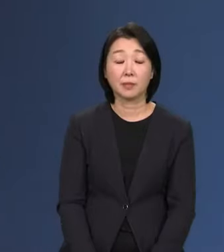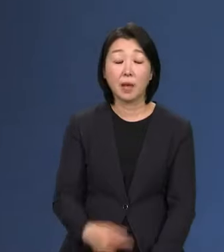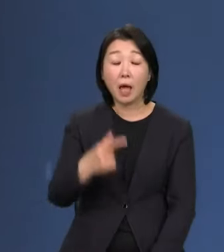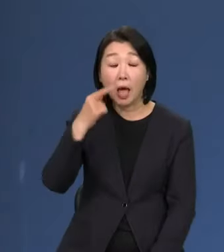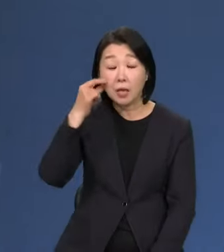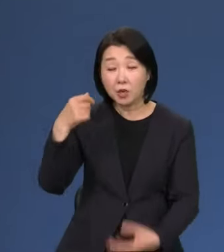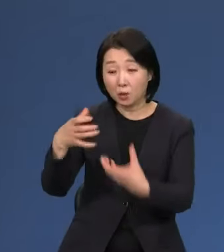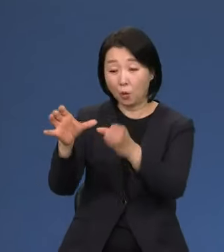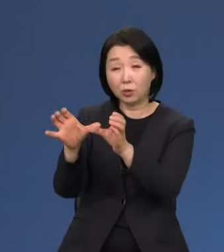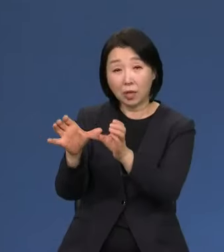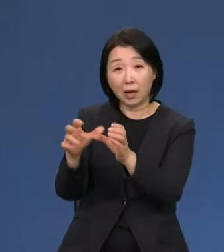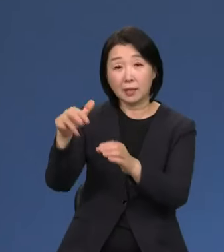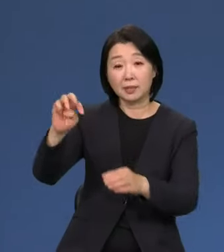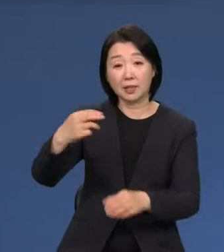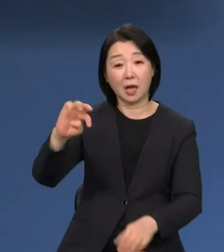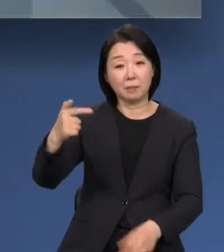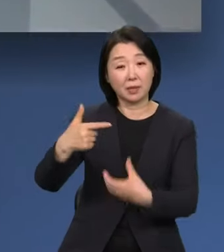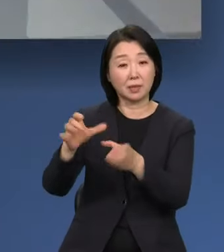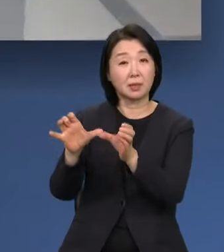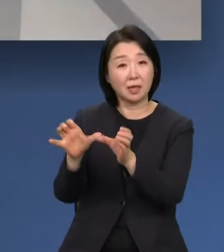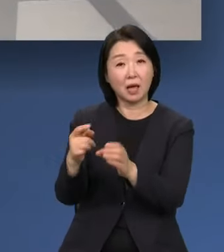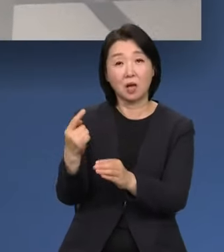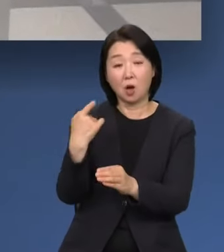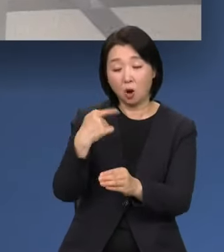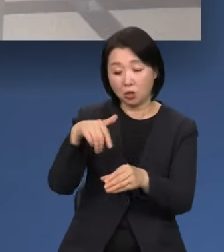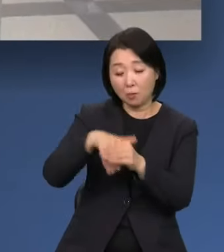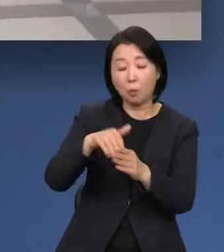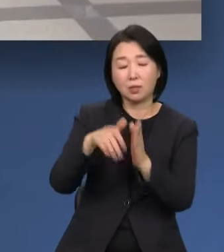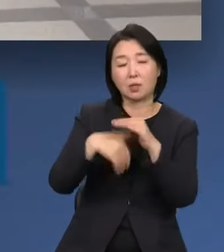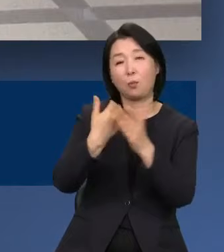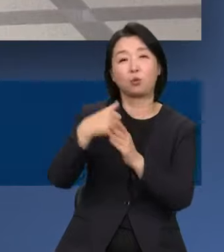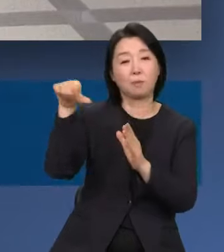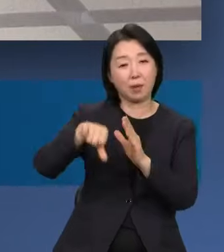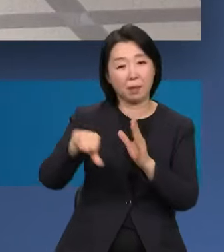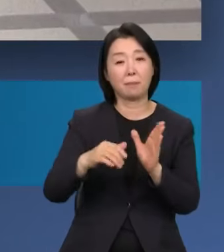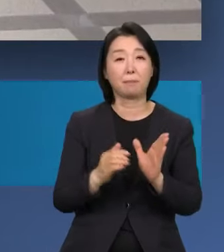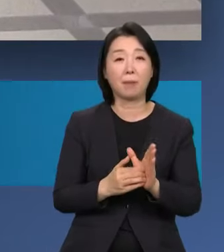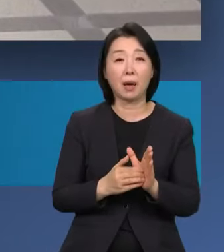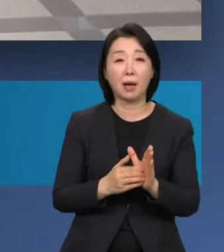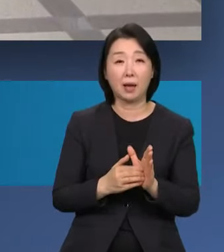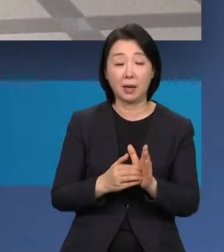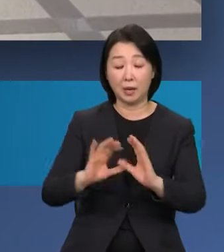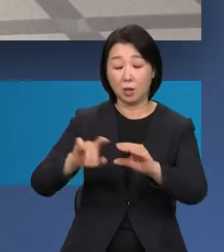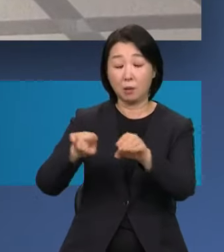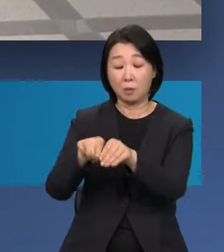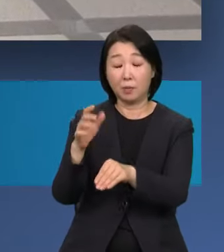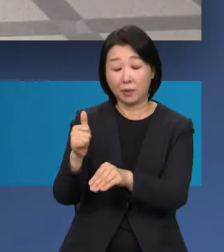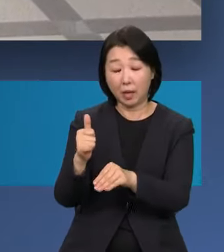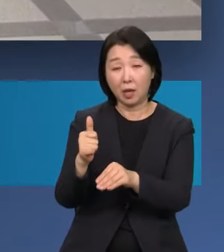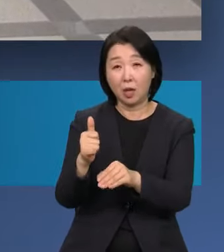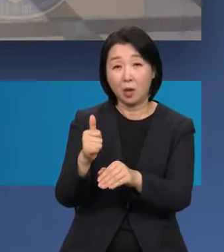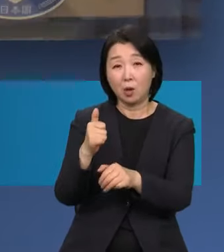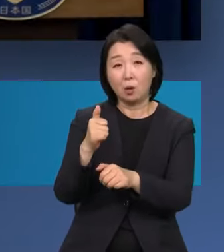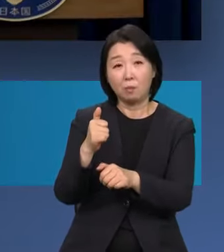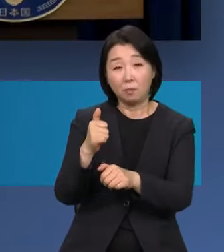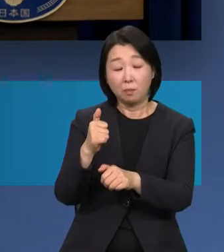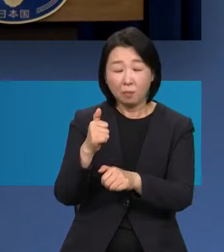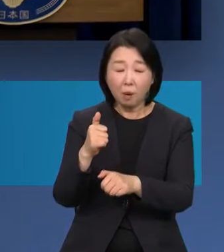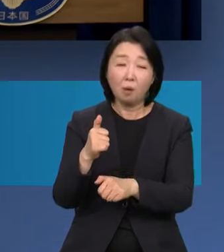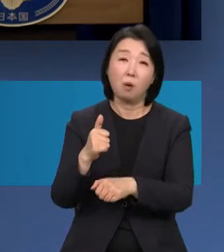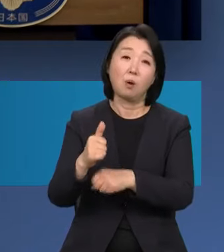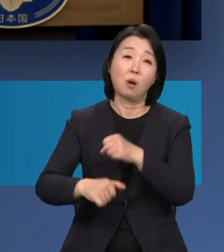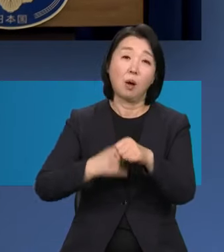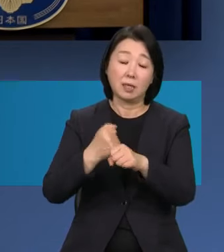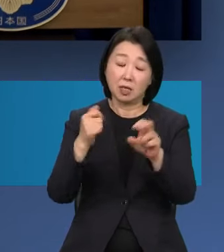일본 집권당인 자민당이 어제 있었던 보궐선거에서 모두 패배했습니다. 기시다 총리는 지지율이 반년 넘게 20%대에 머물고